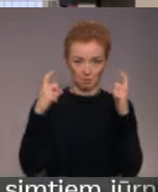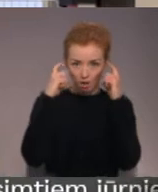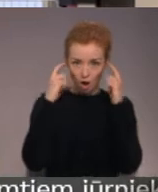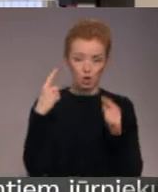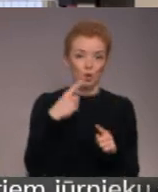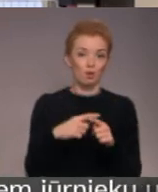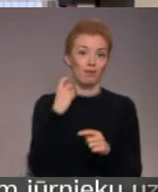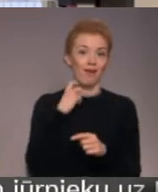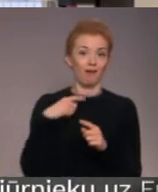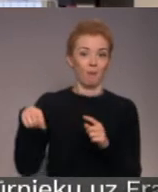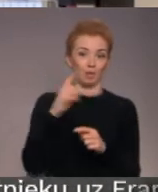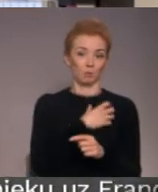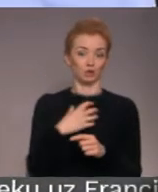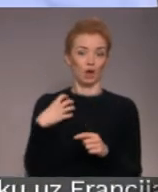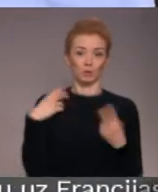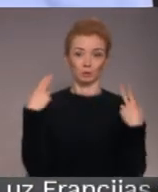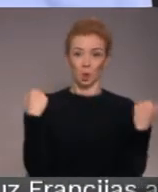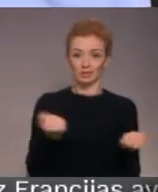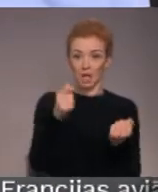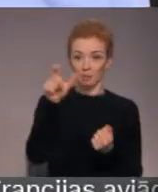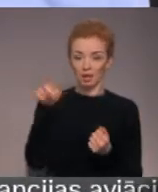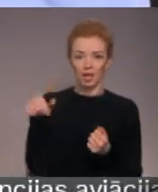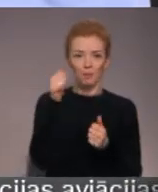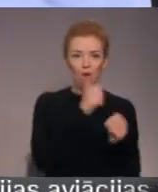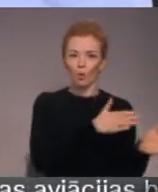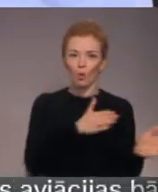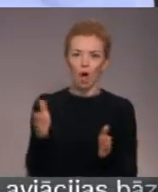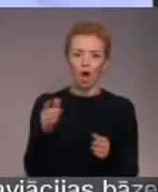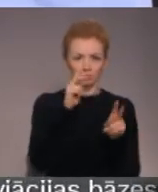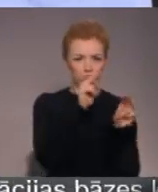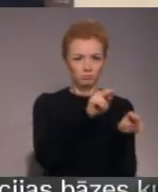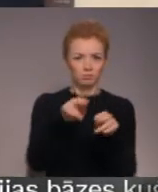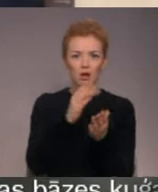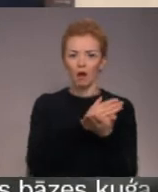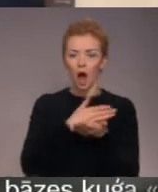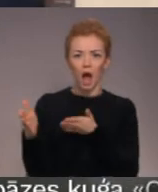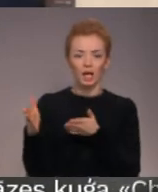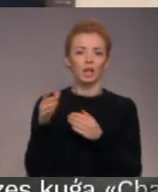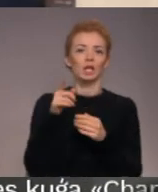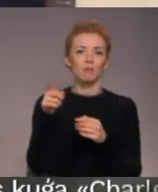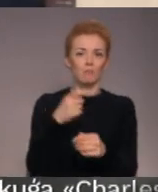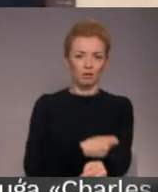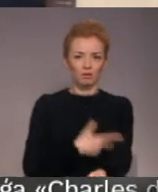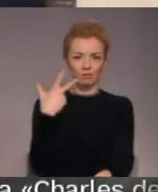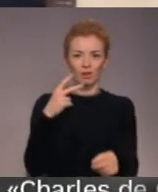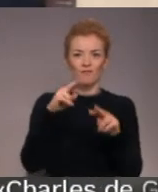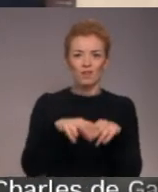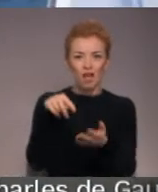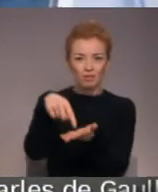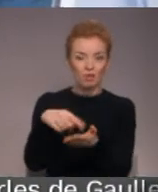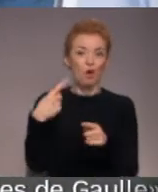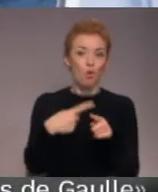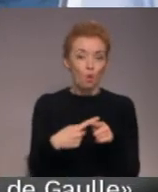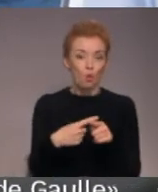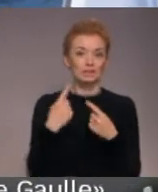Jēkabpils pilsētas pašvaldības policijas darbiniekiem regulāri jānodrošina kārtība COVID-19 analīžu nodošanas punktā. Arī